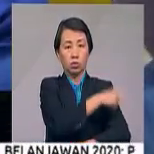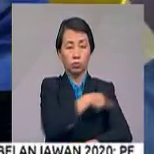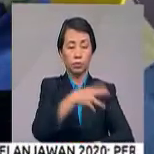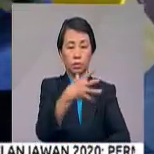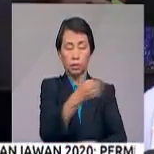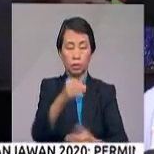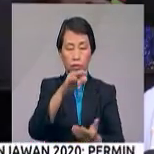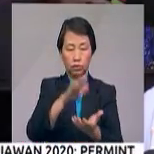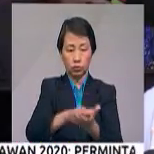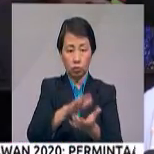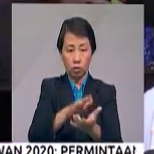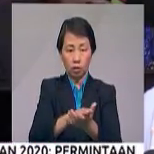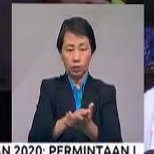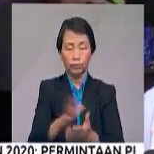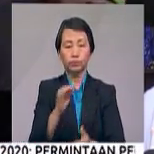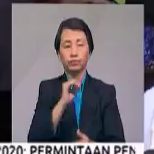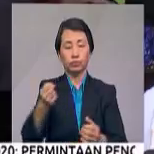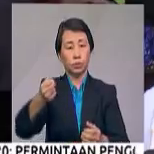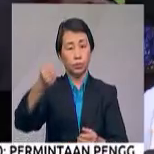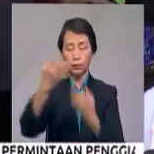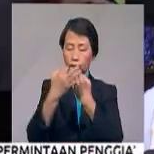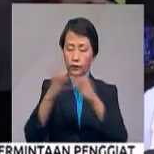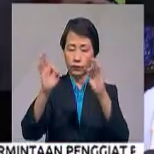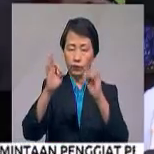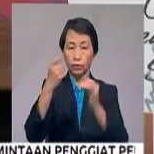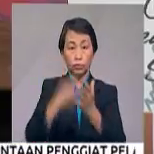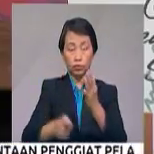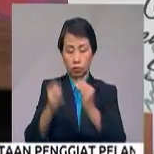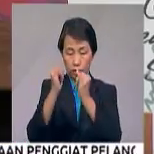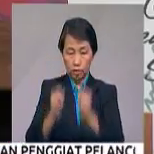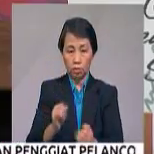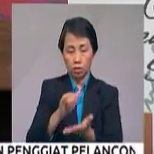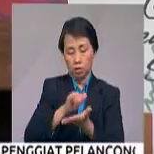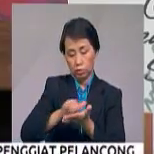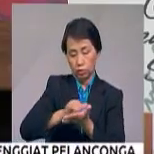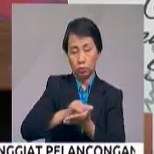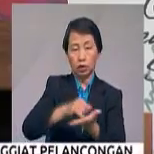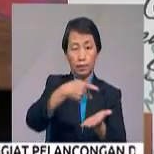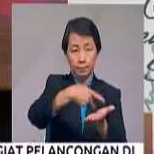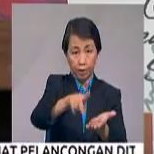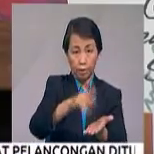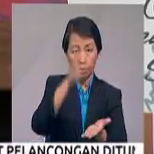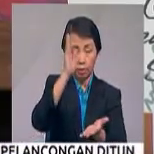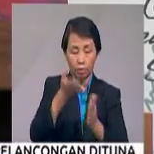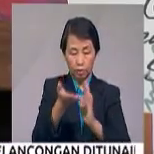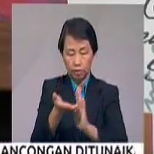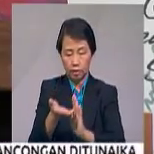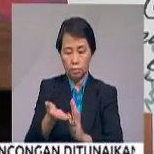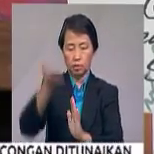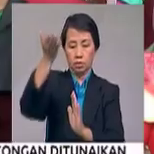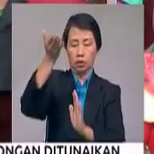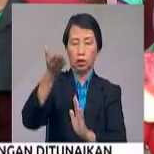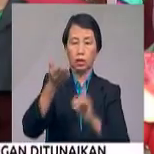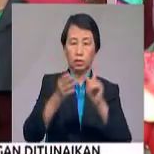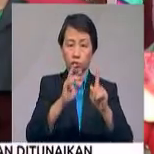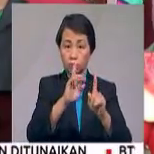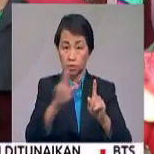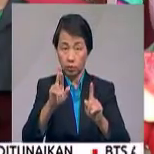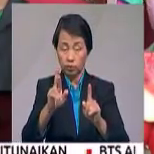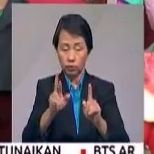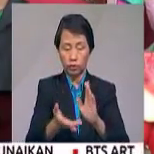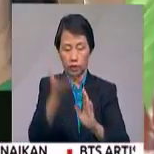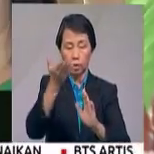sekolah. Sebagai tambahan, pelepasan cukai individu bagi yuran yang dibayar akan dinaikkan daripada RM1,000